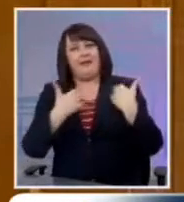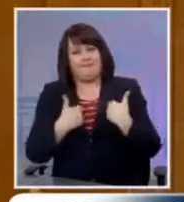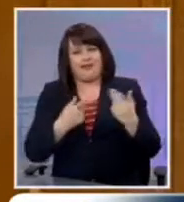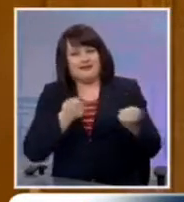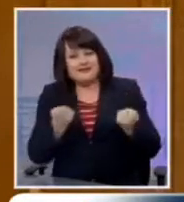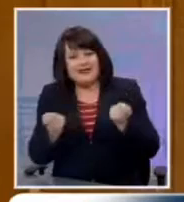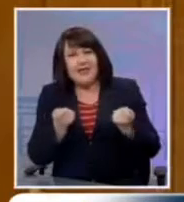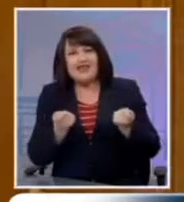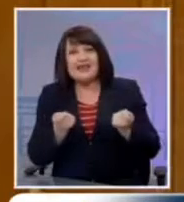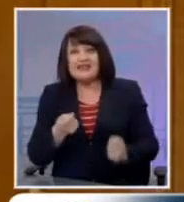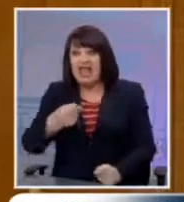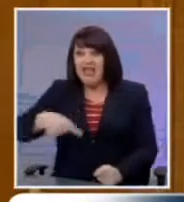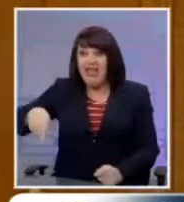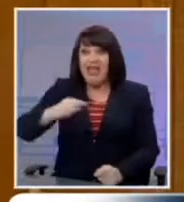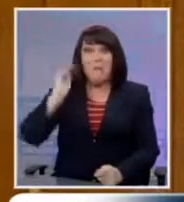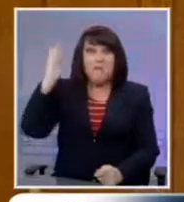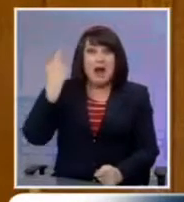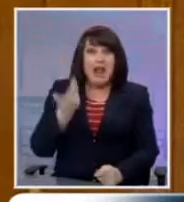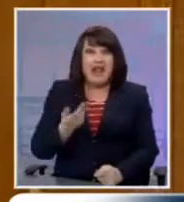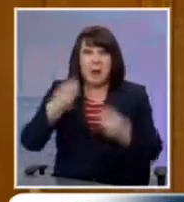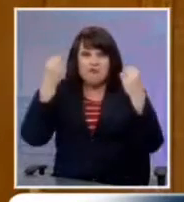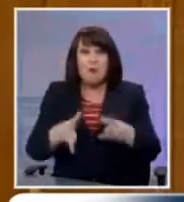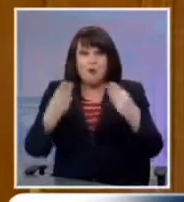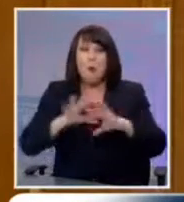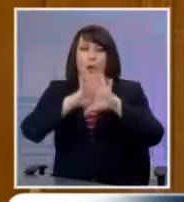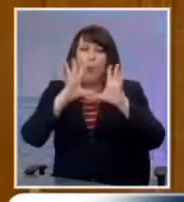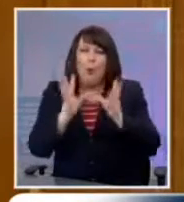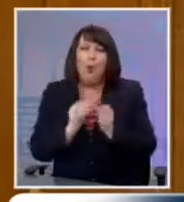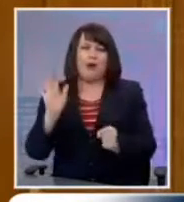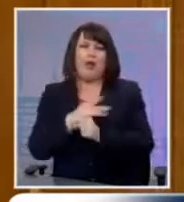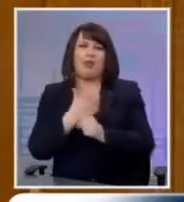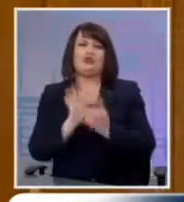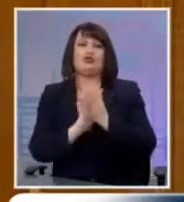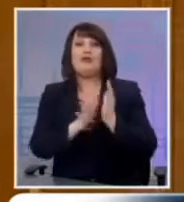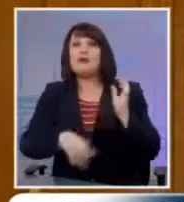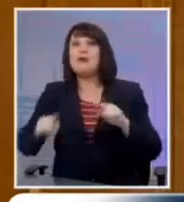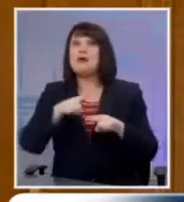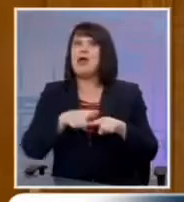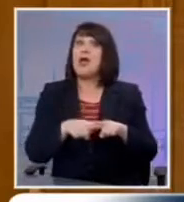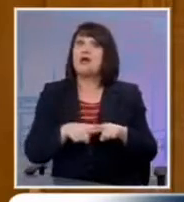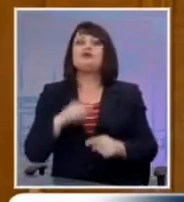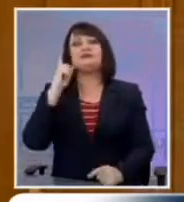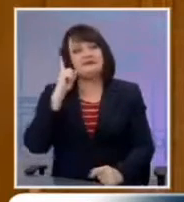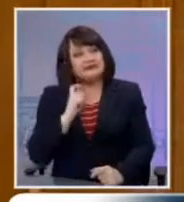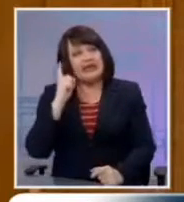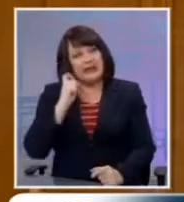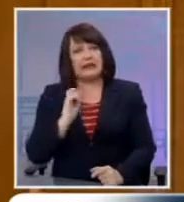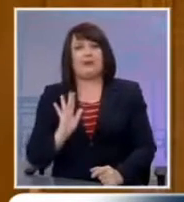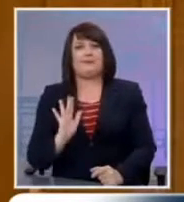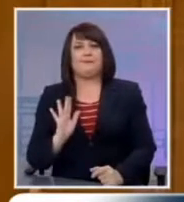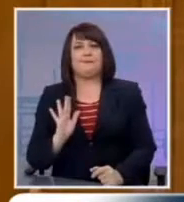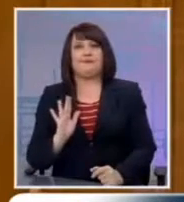επόμενοι. Ήσασταν ικανοί για όλα. Και ο ελληνικός λαός γνωρίζει